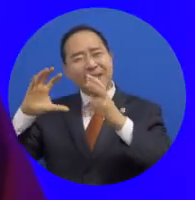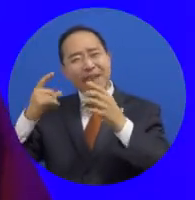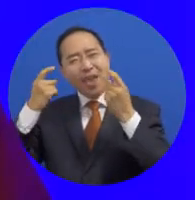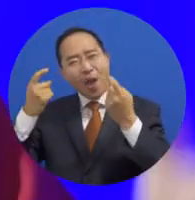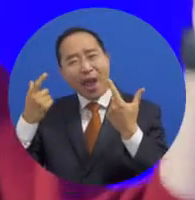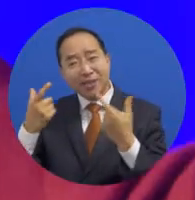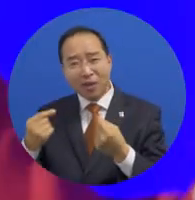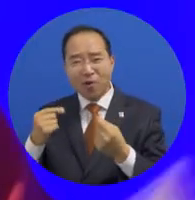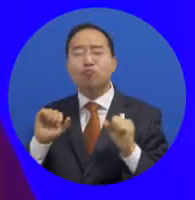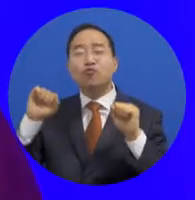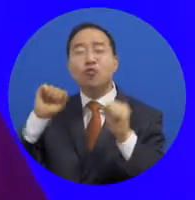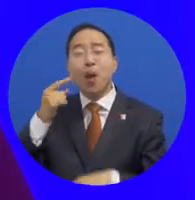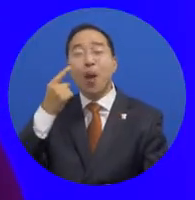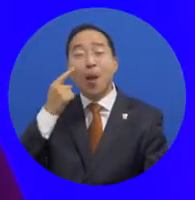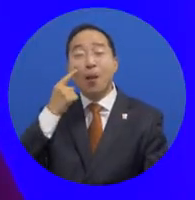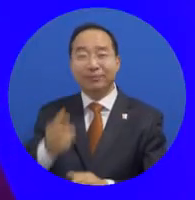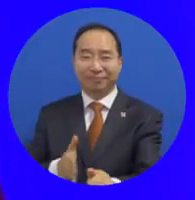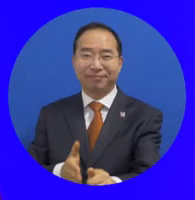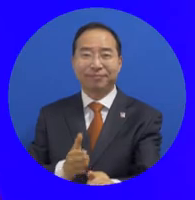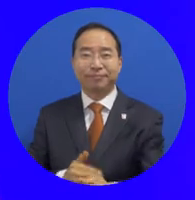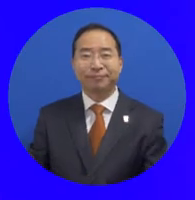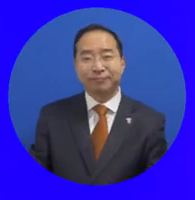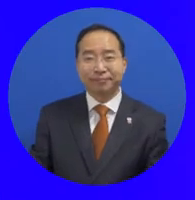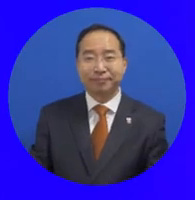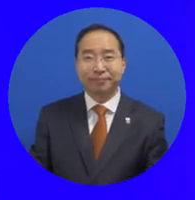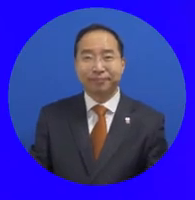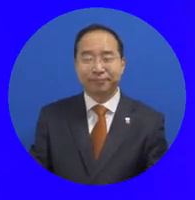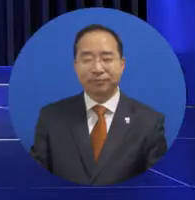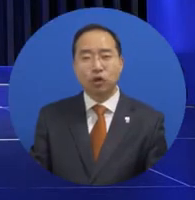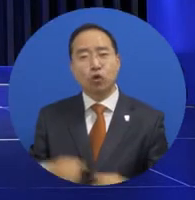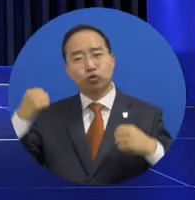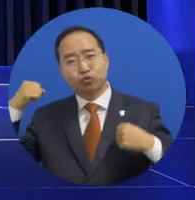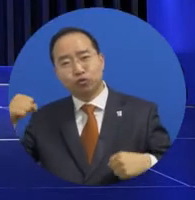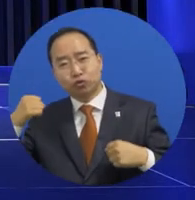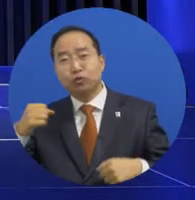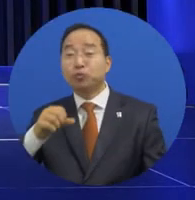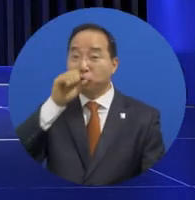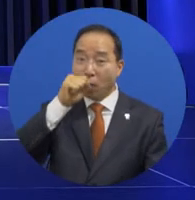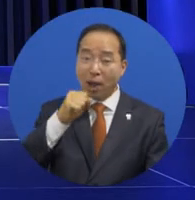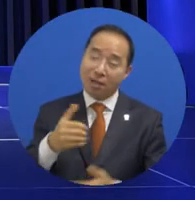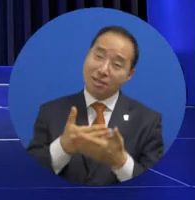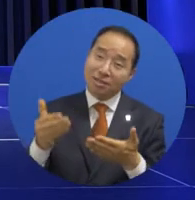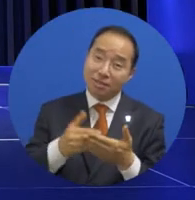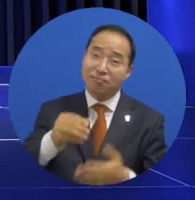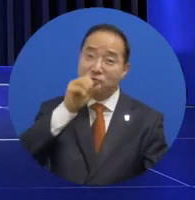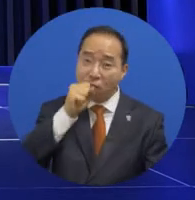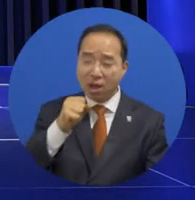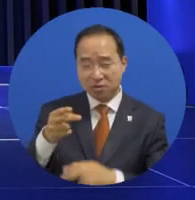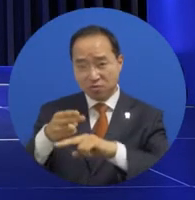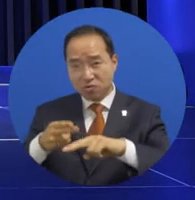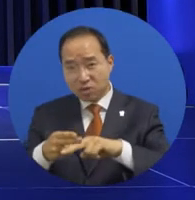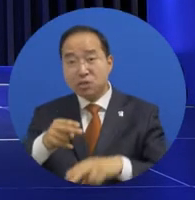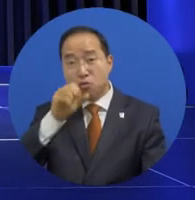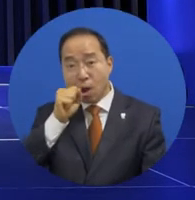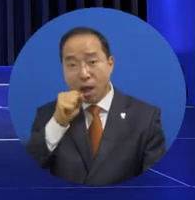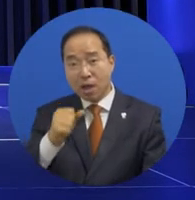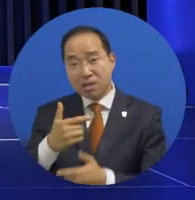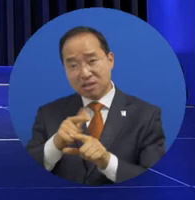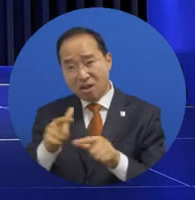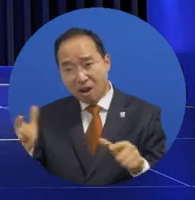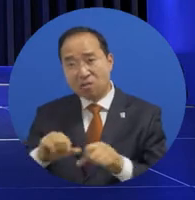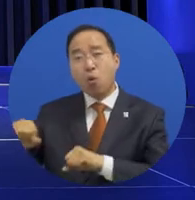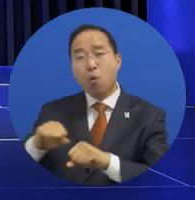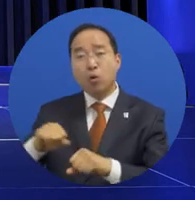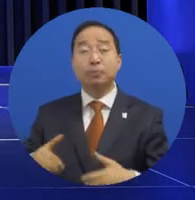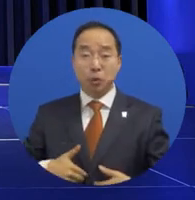해서 운동을 한번 해보라고 말씀을 드리고 싶어요. 춤도 좋고 그림 그려도 좋고 요리도 좋고